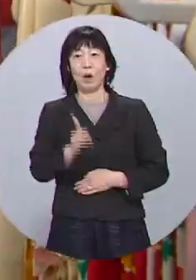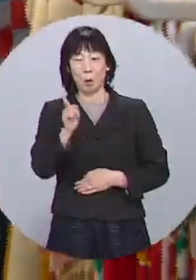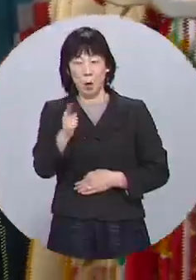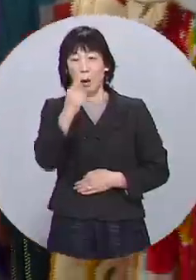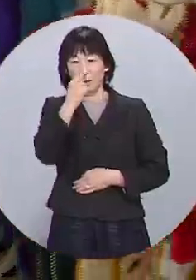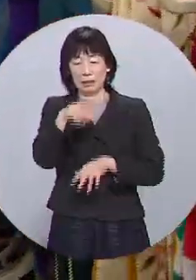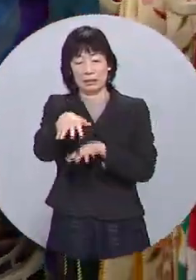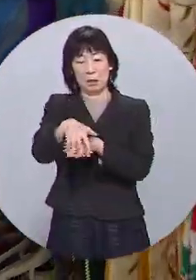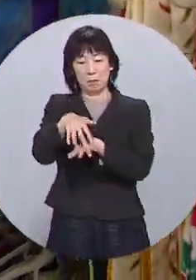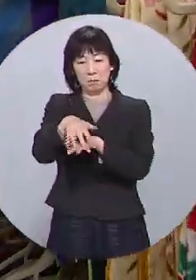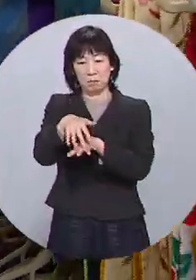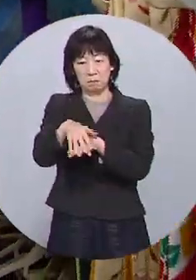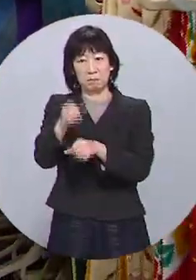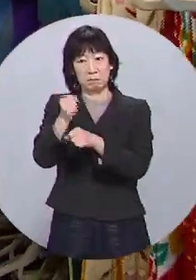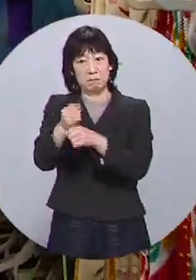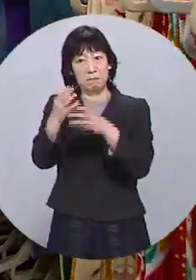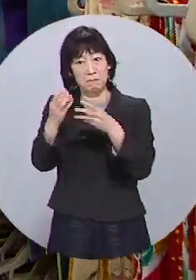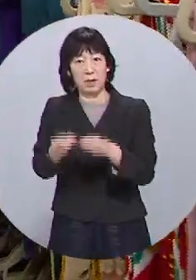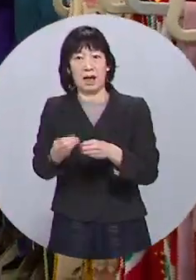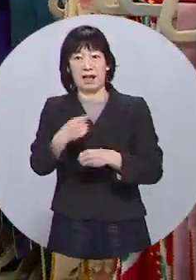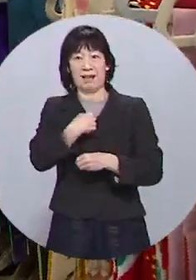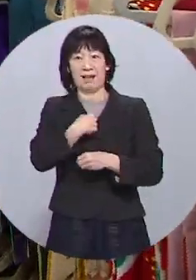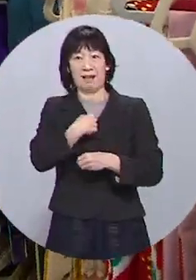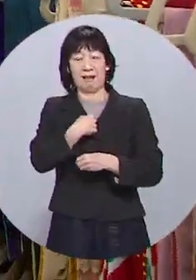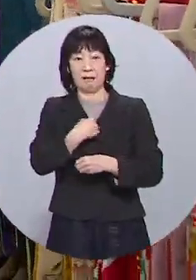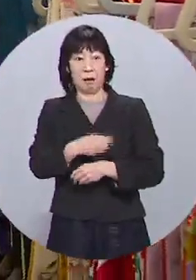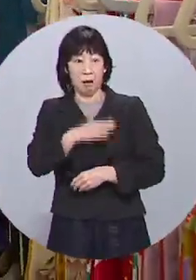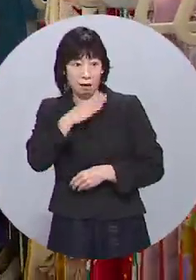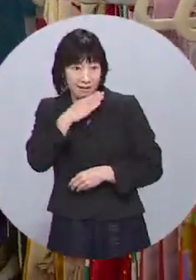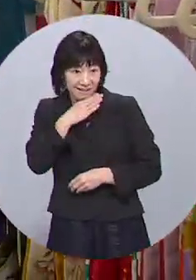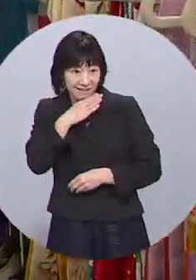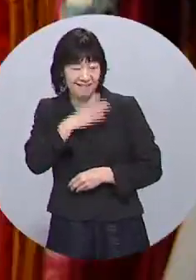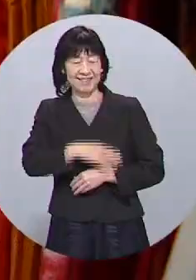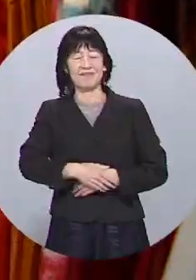れ私が作った銘仙なんですよ。